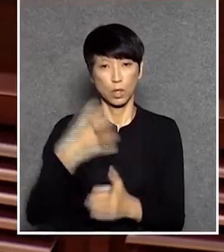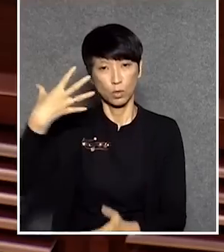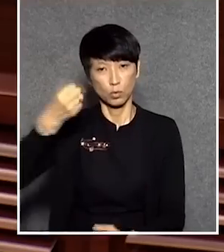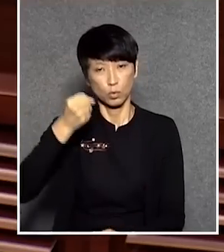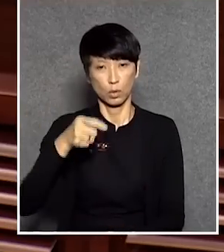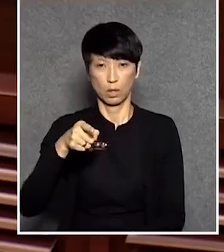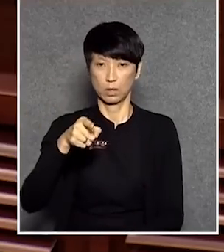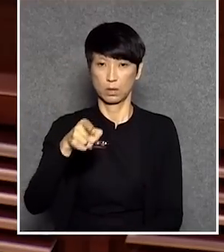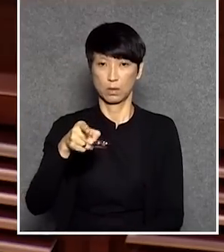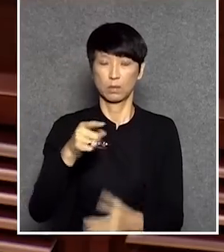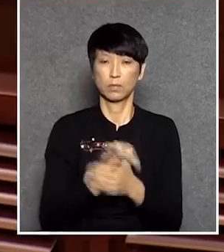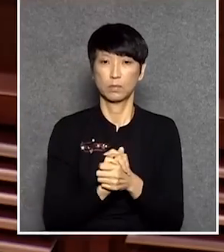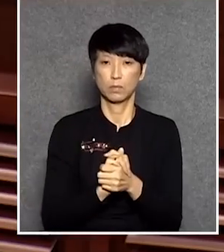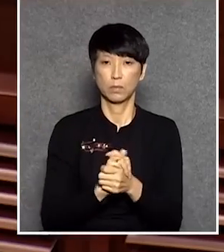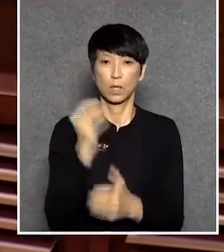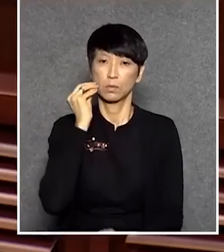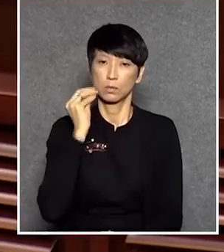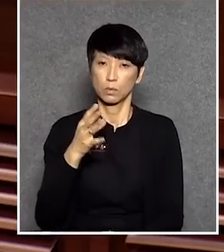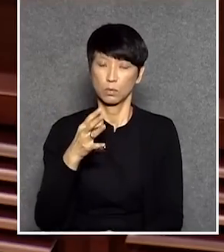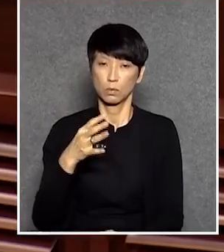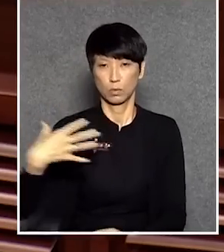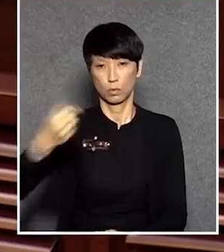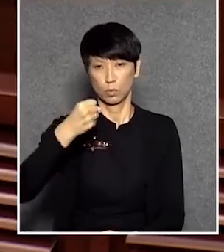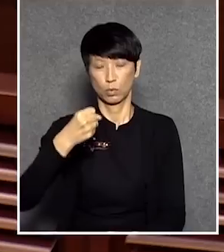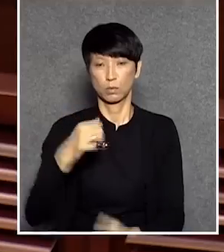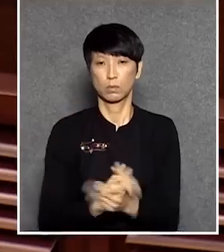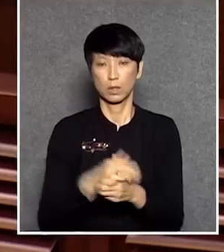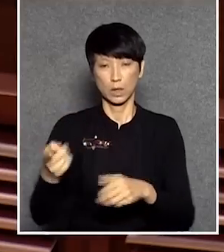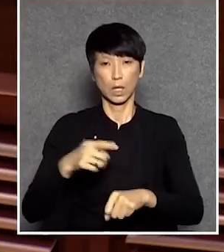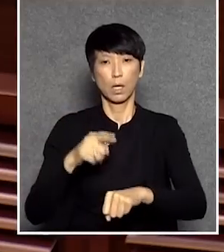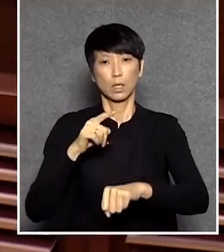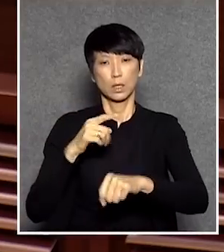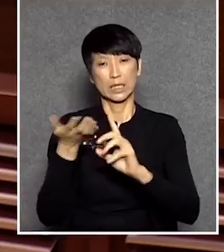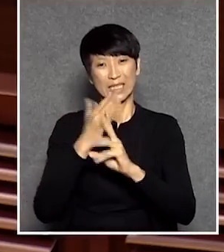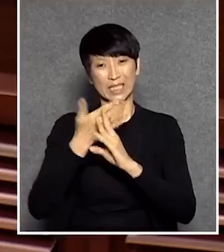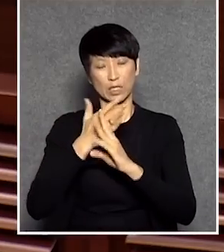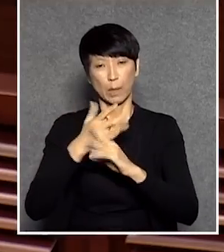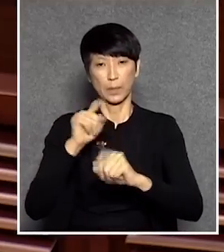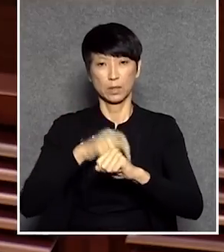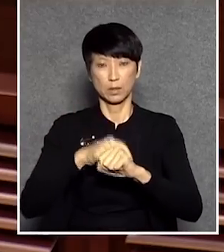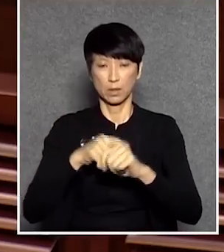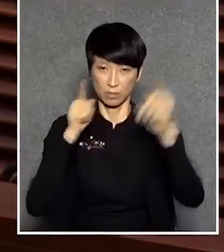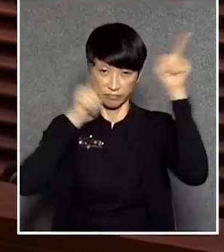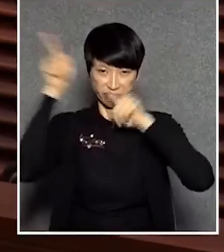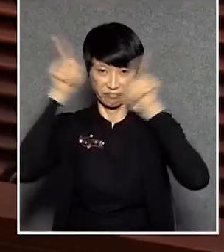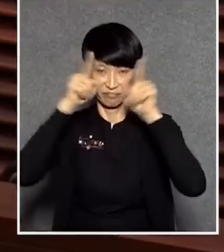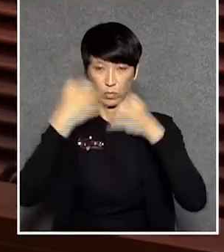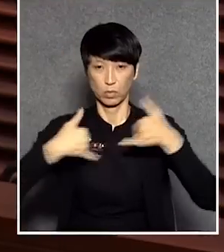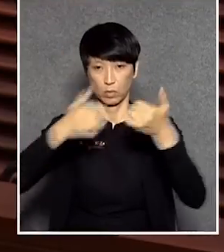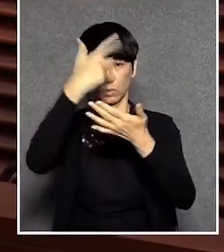你嘅酌情權，對呢個非常時期同埋濫用議會規程嘅議